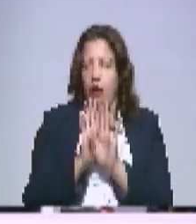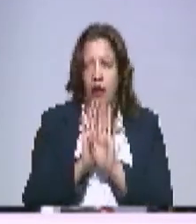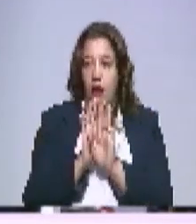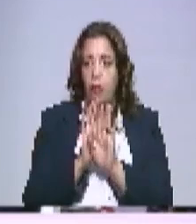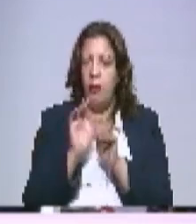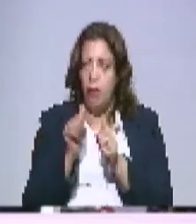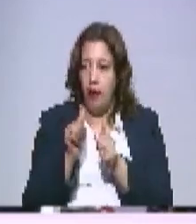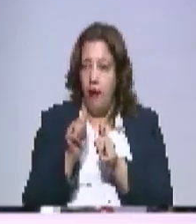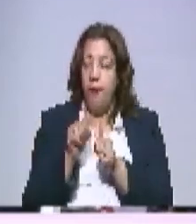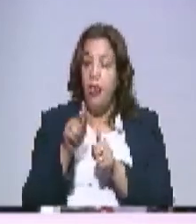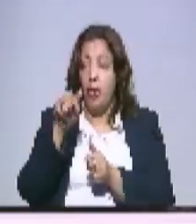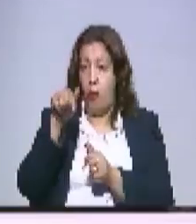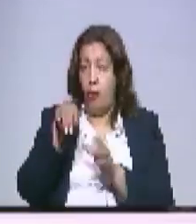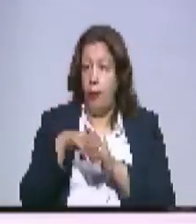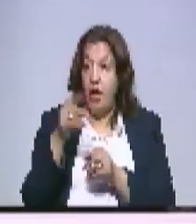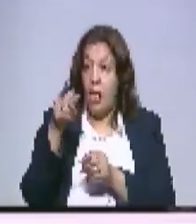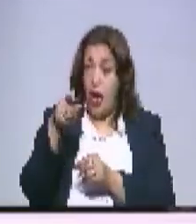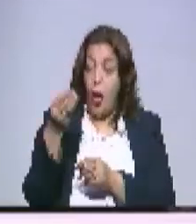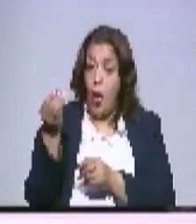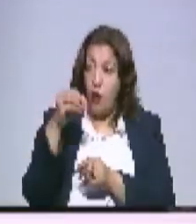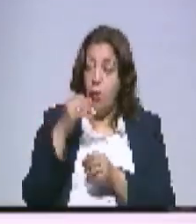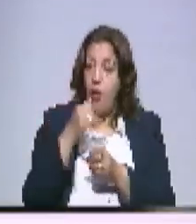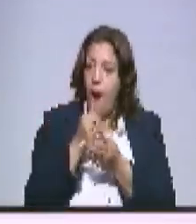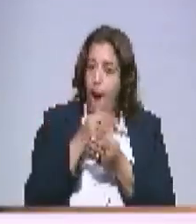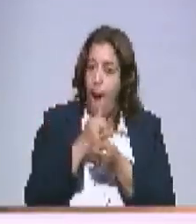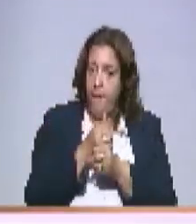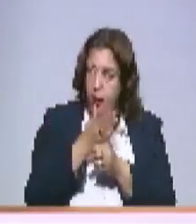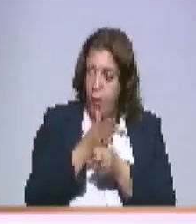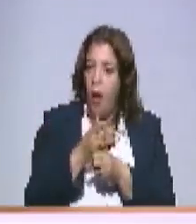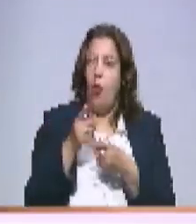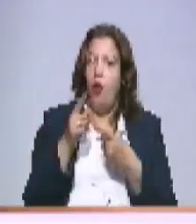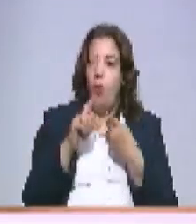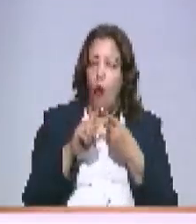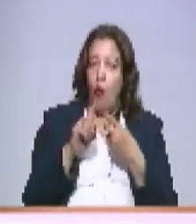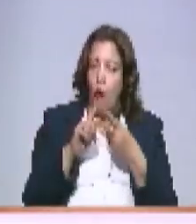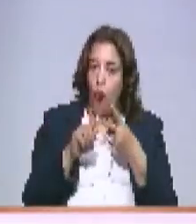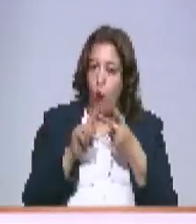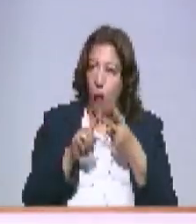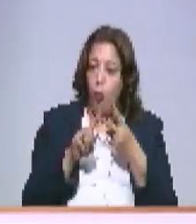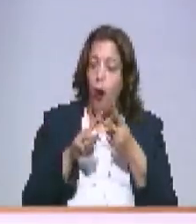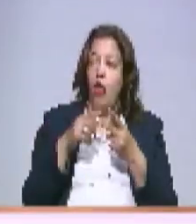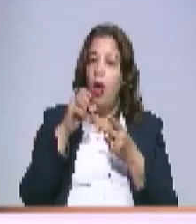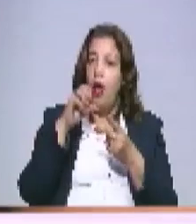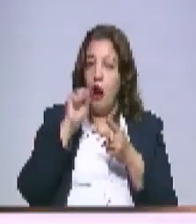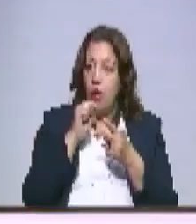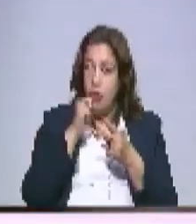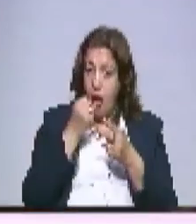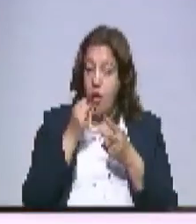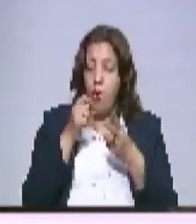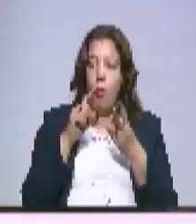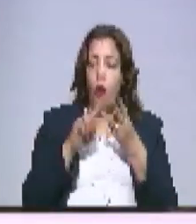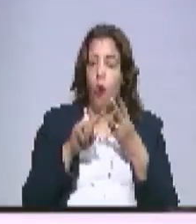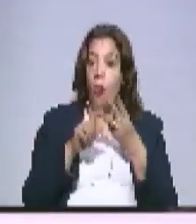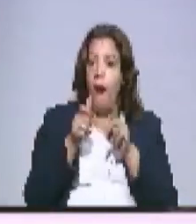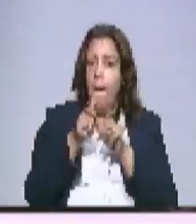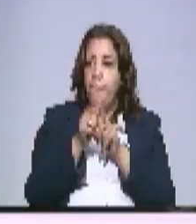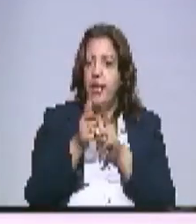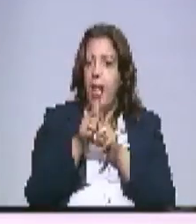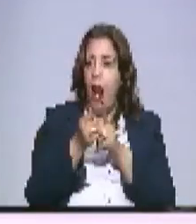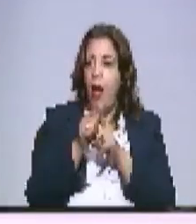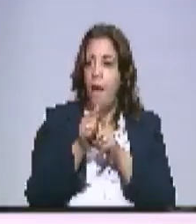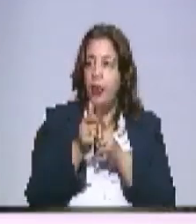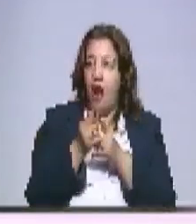حلو كده، حطينا الجزر معانا والبصل. ناخد البسله بتاعتنا عشان احنا قلنا هنحط الحاجات اللي هي النواشف